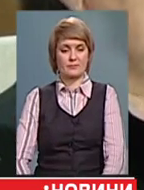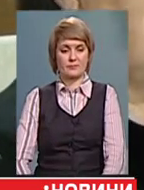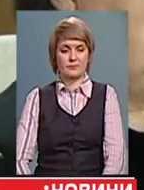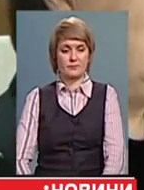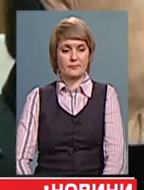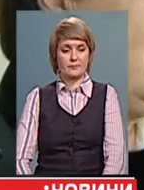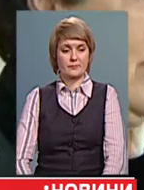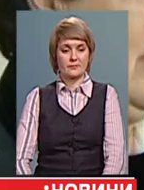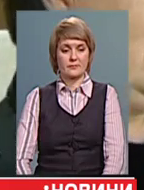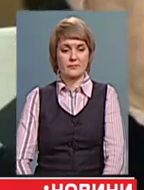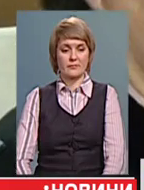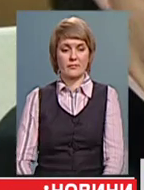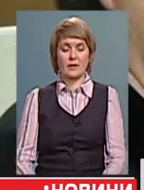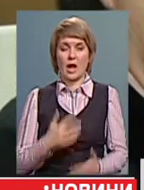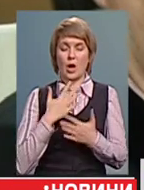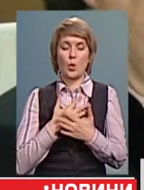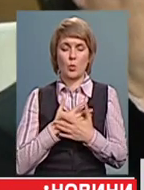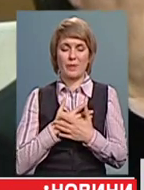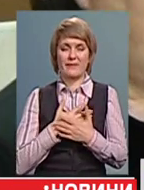Він любив жити.